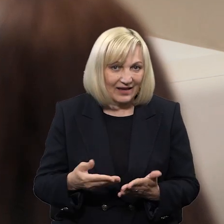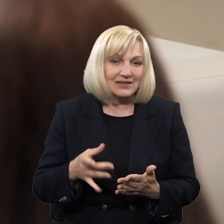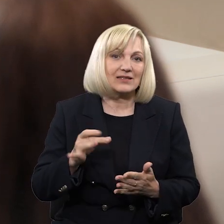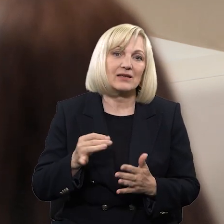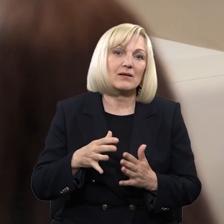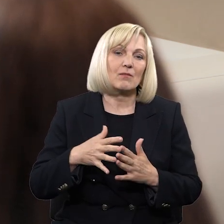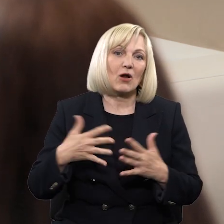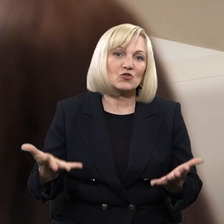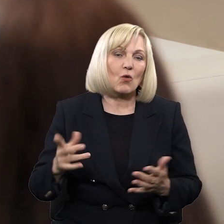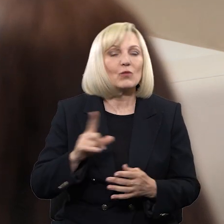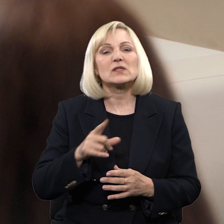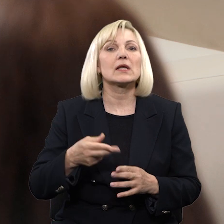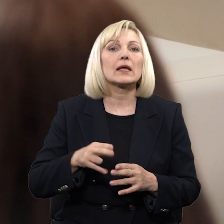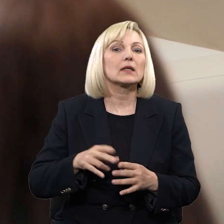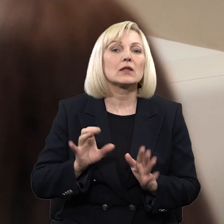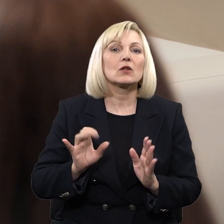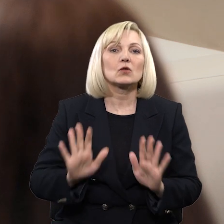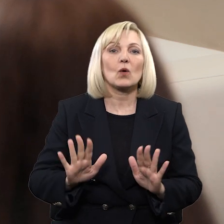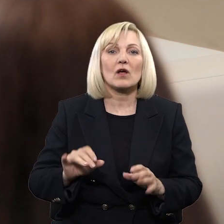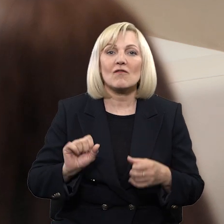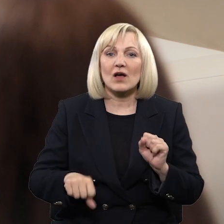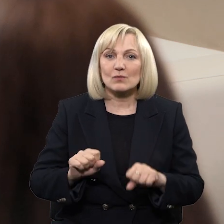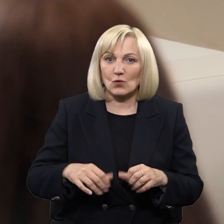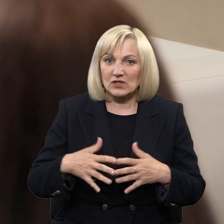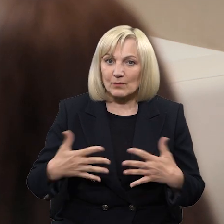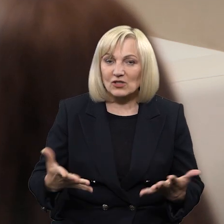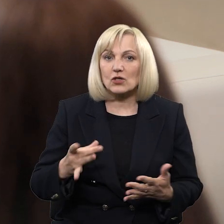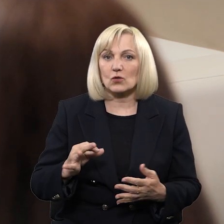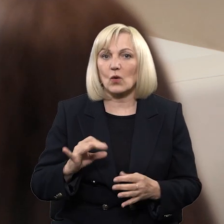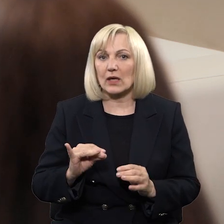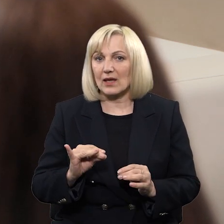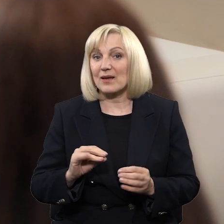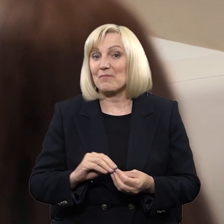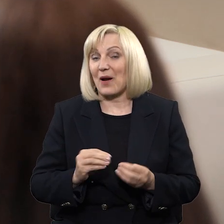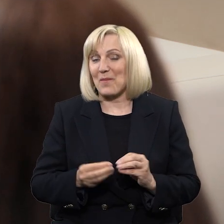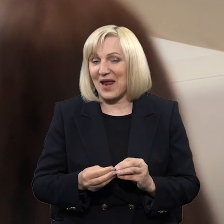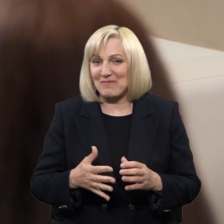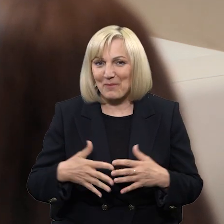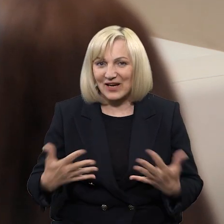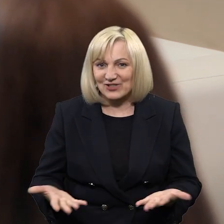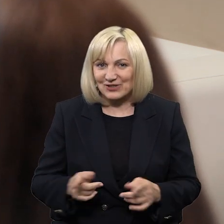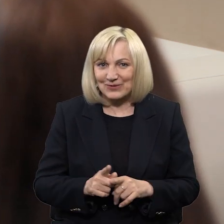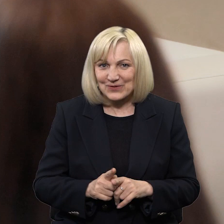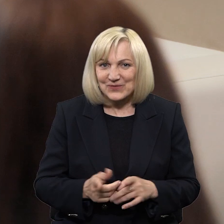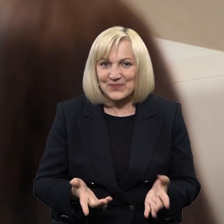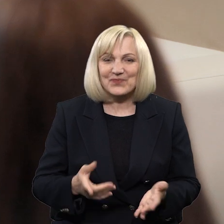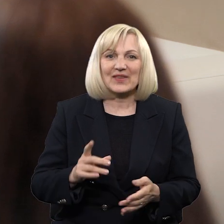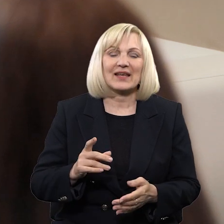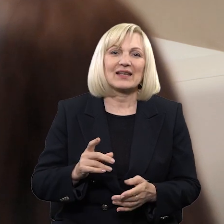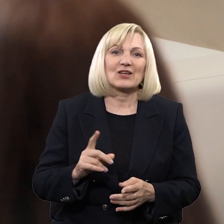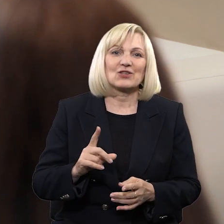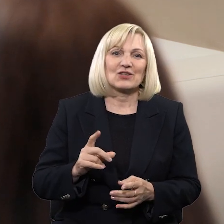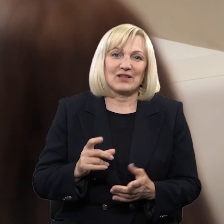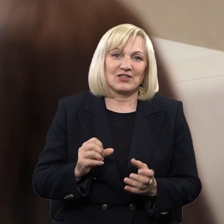и очень большой Музей это не только большие возможности но и большие проблемы Как наверное знаете чем больше